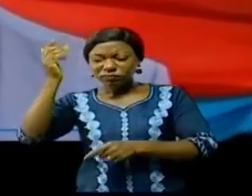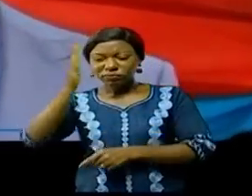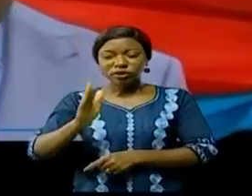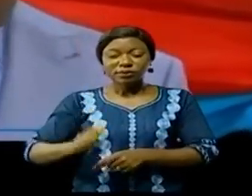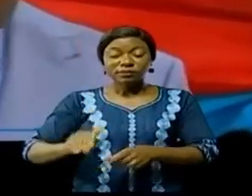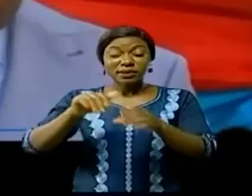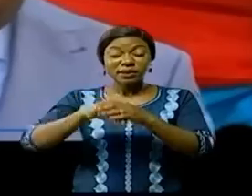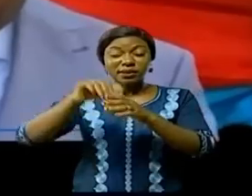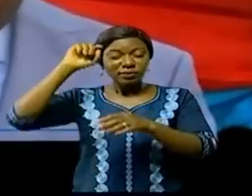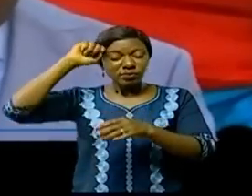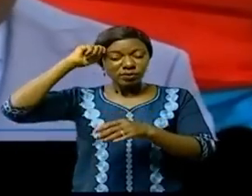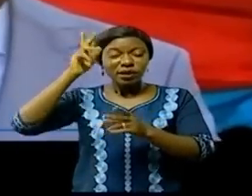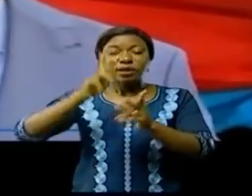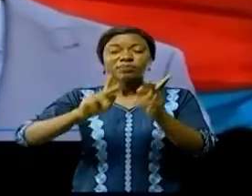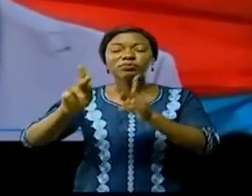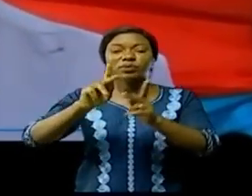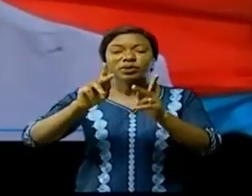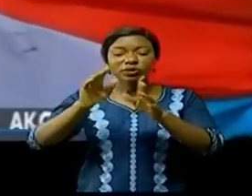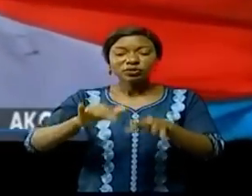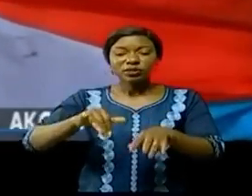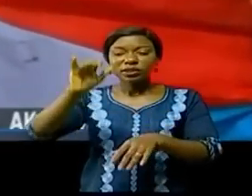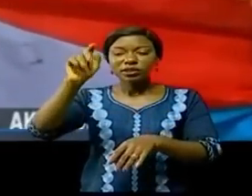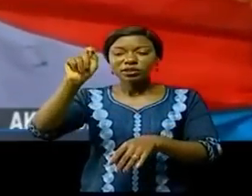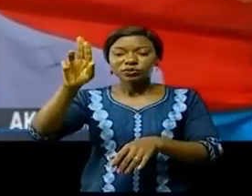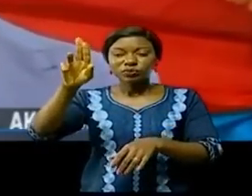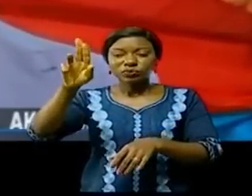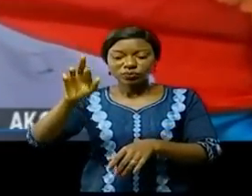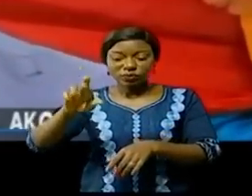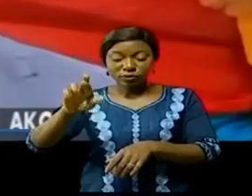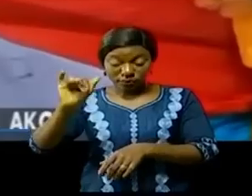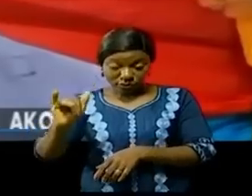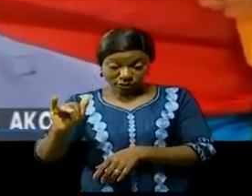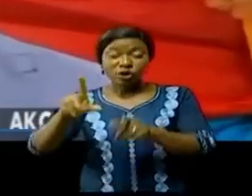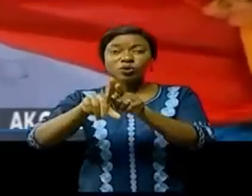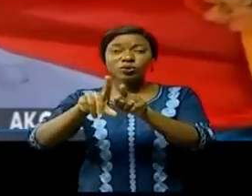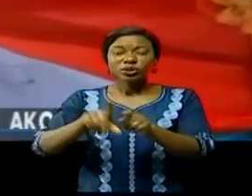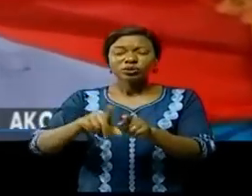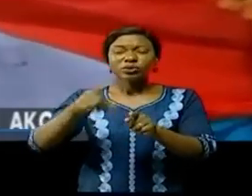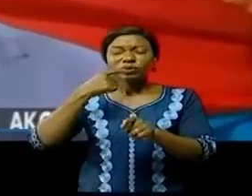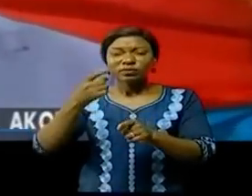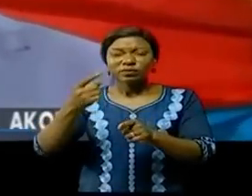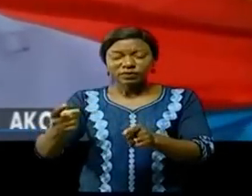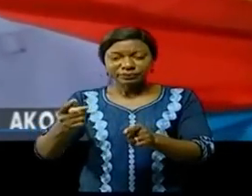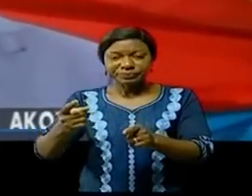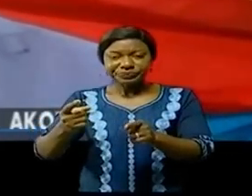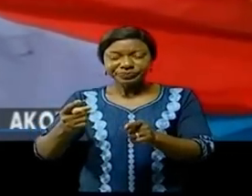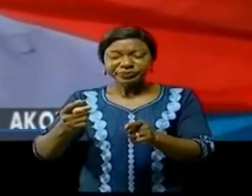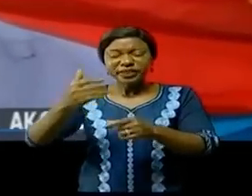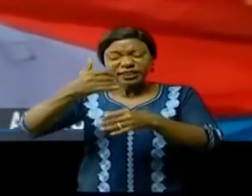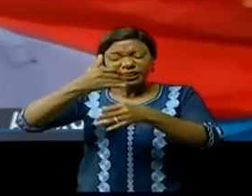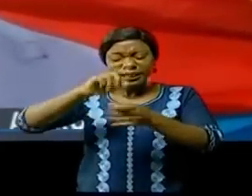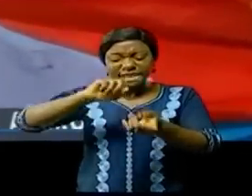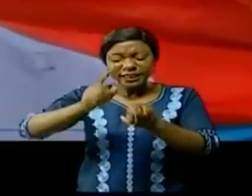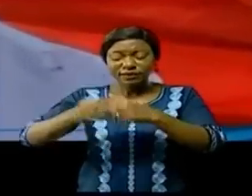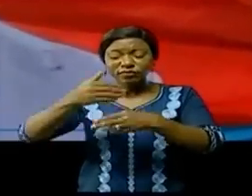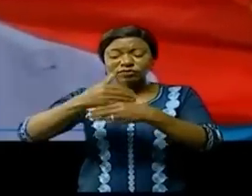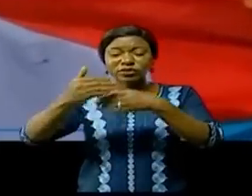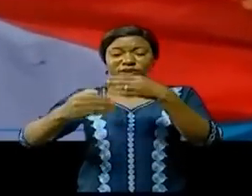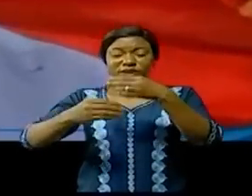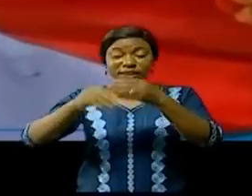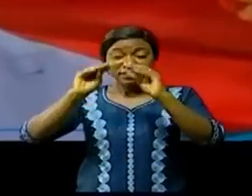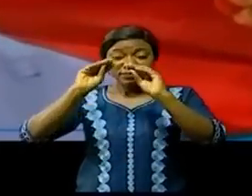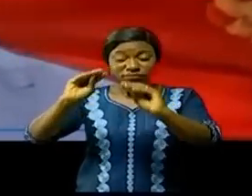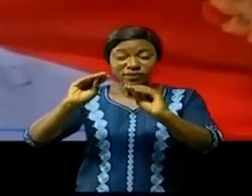la mémoire de la population itourienne. Vision relative au redressement et à la refondation du système